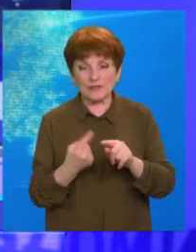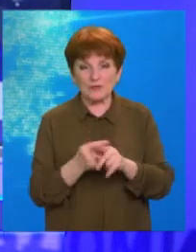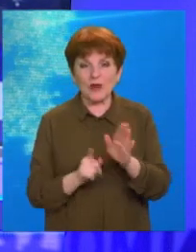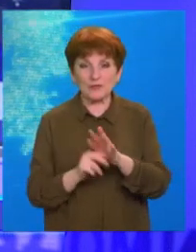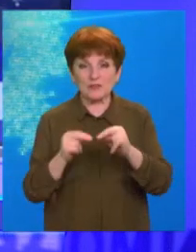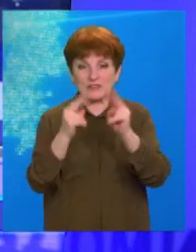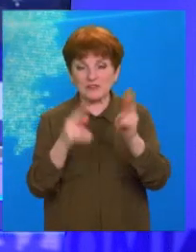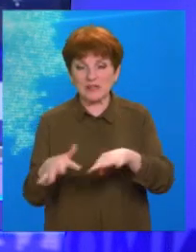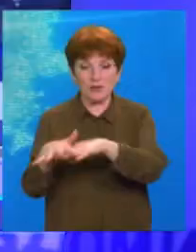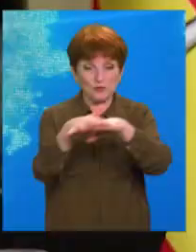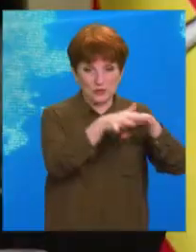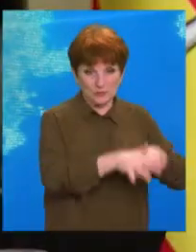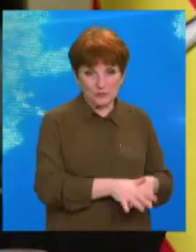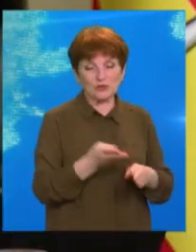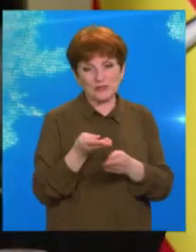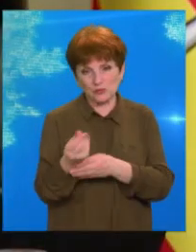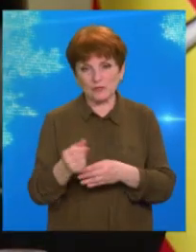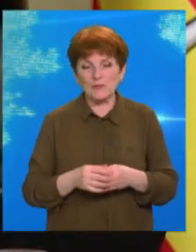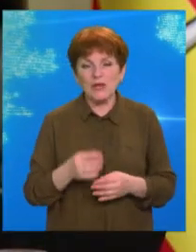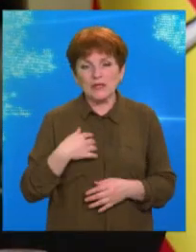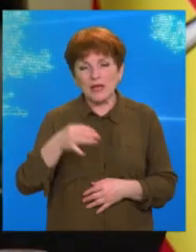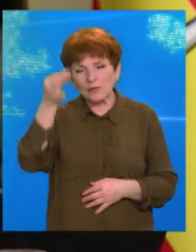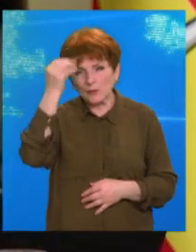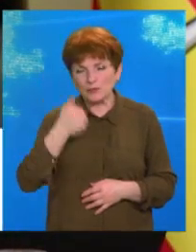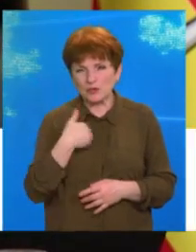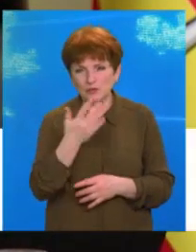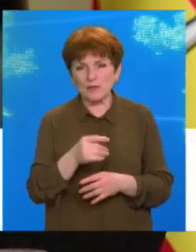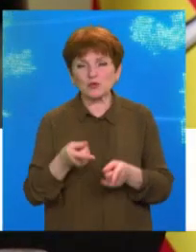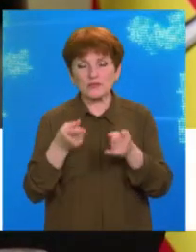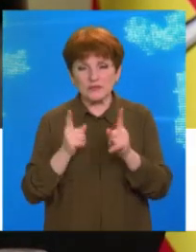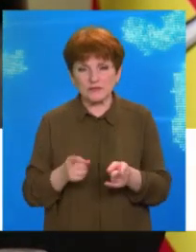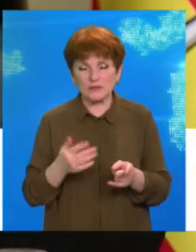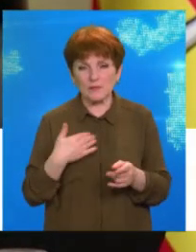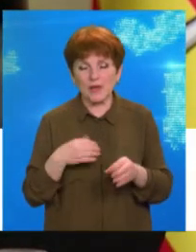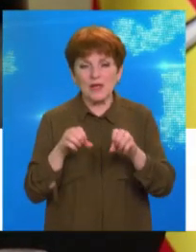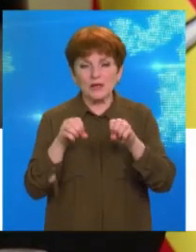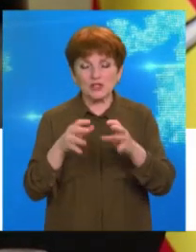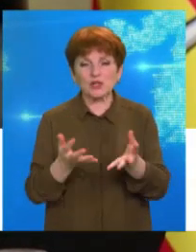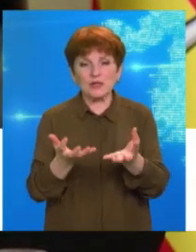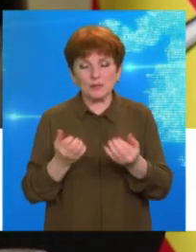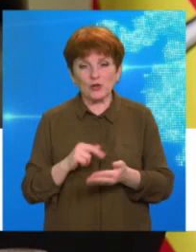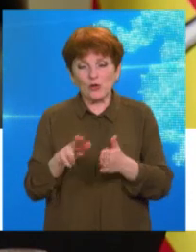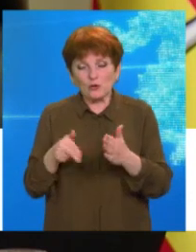из федерального бюджета. Хочу напомнить, что мы действительно решение приняли еще до